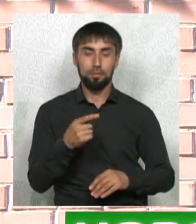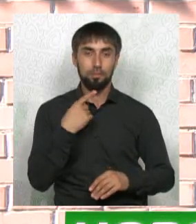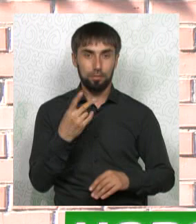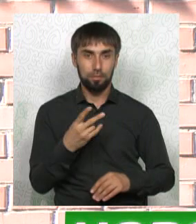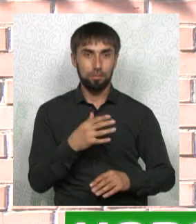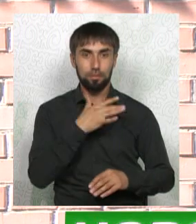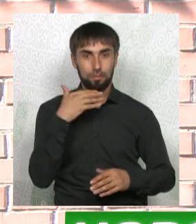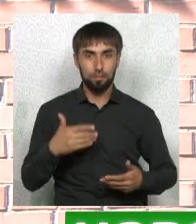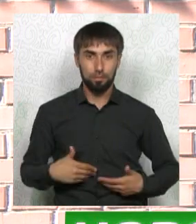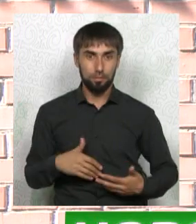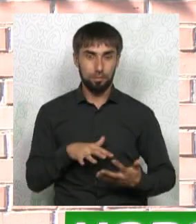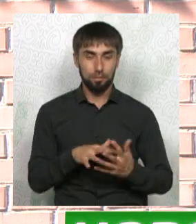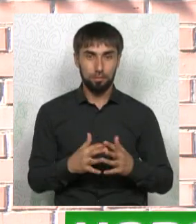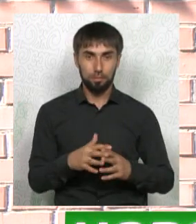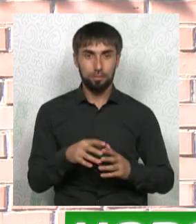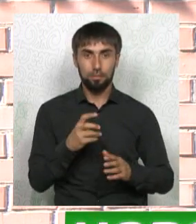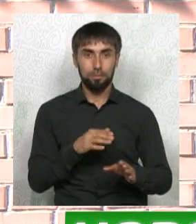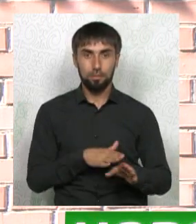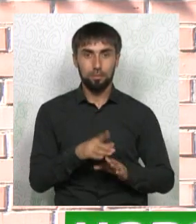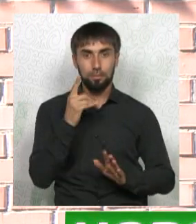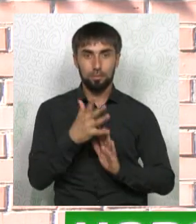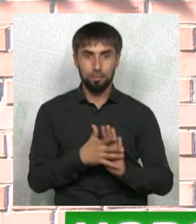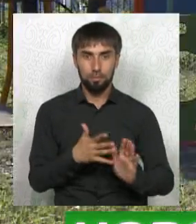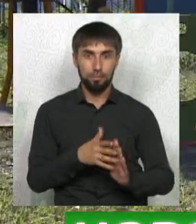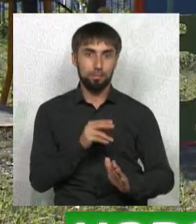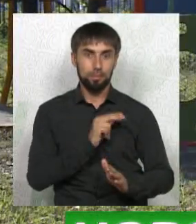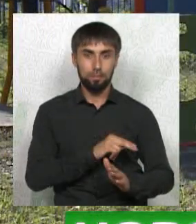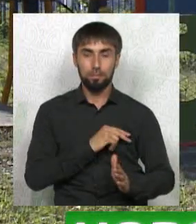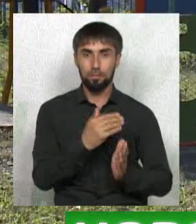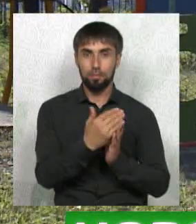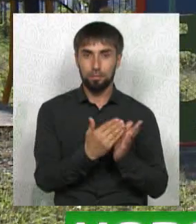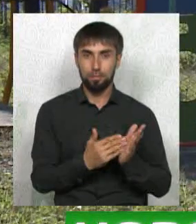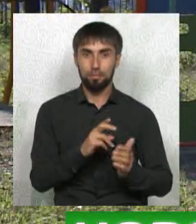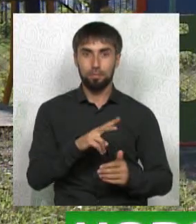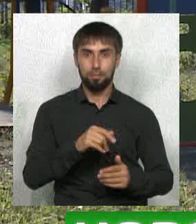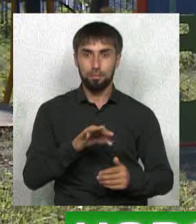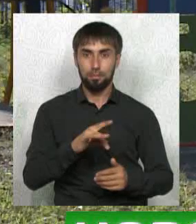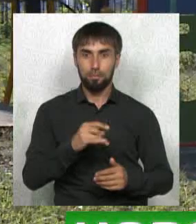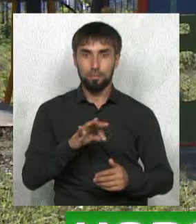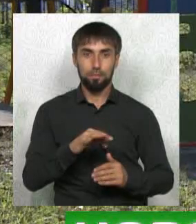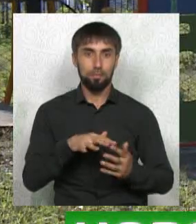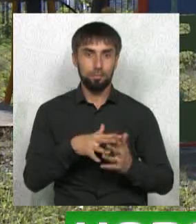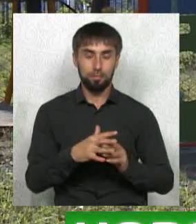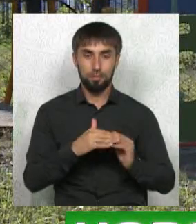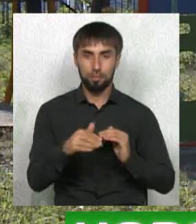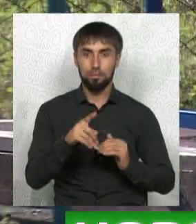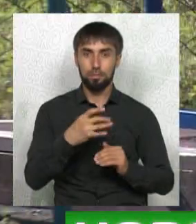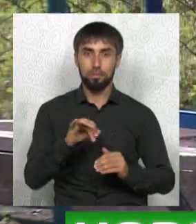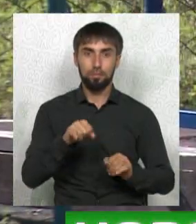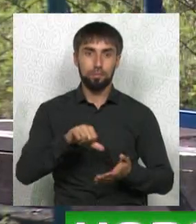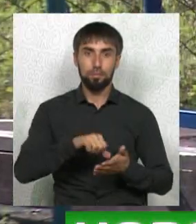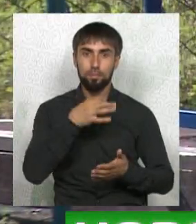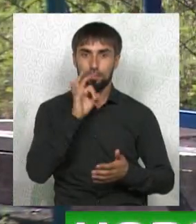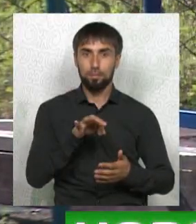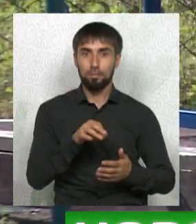что многие жители сельских поселений не полностью понимают работу программы благоустройства сельских территорий. В ней может участвовать